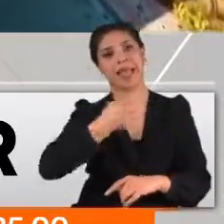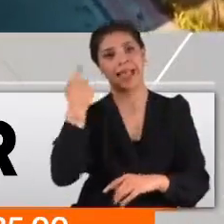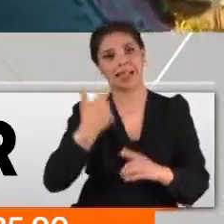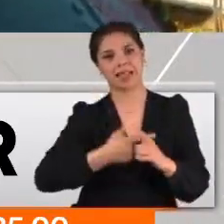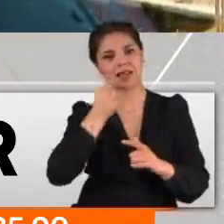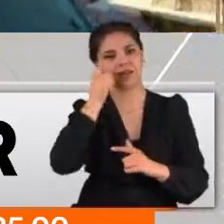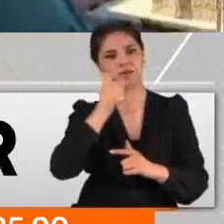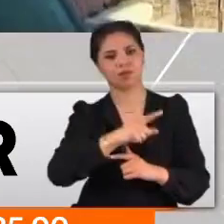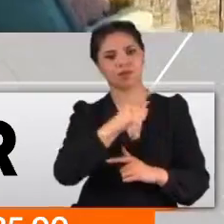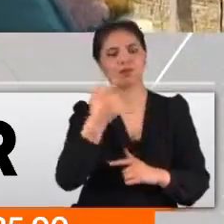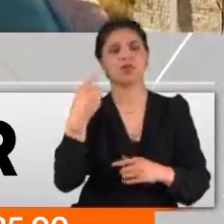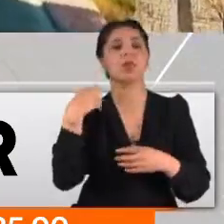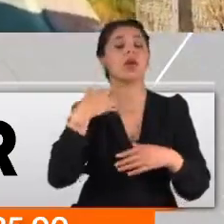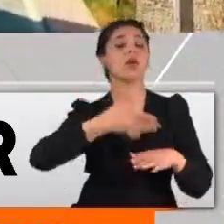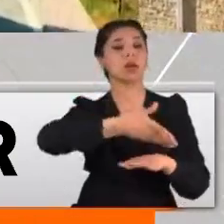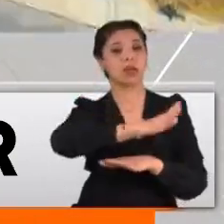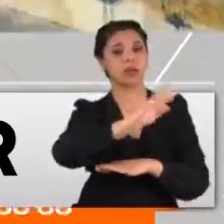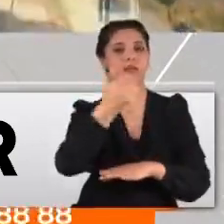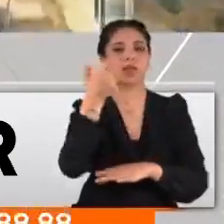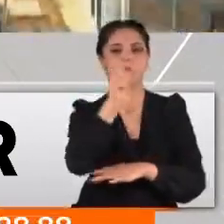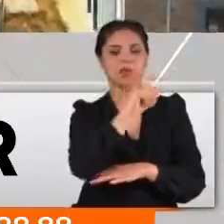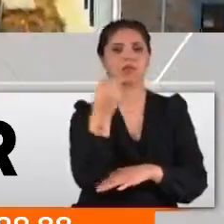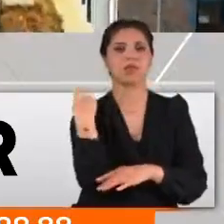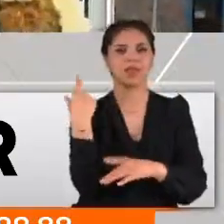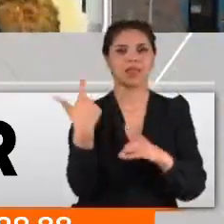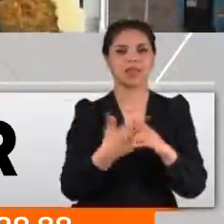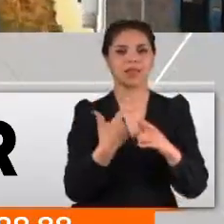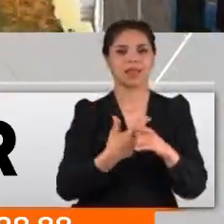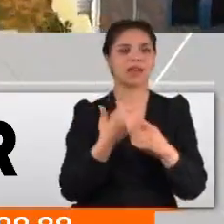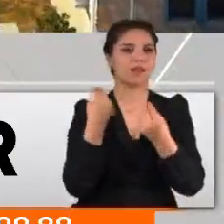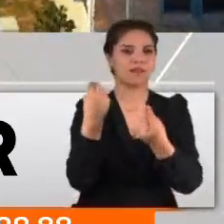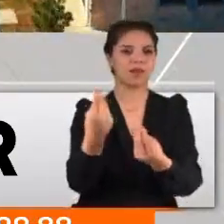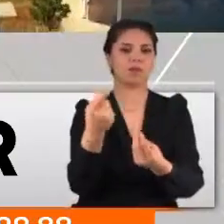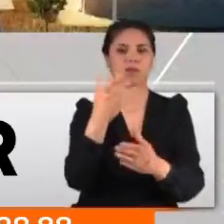kiracıysa çıkarması 6 ay ama eğer yeni kiraya verildiyse o zaman